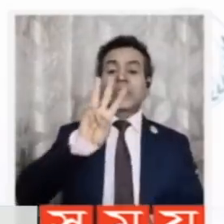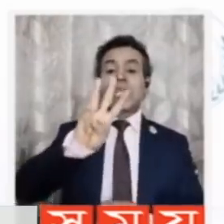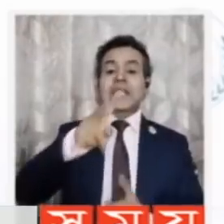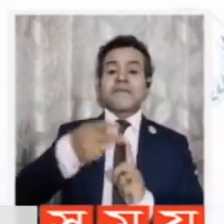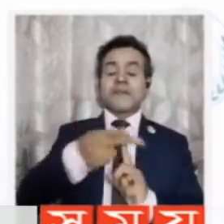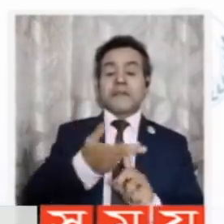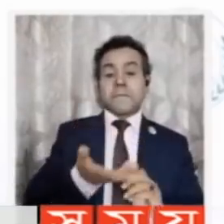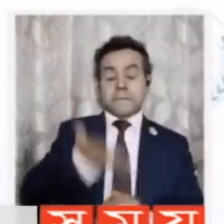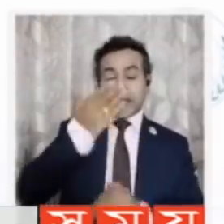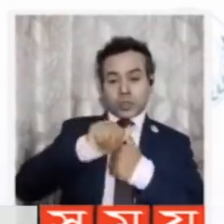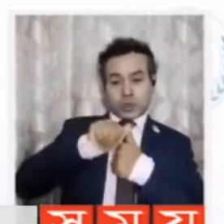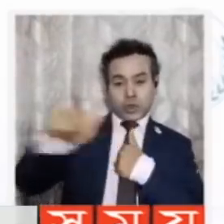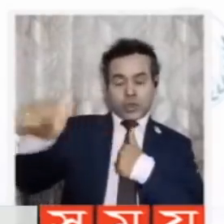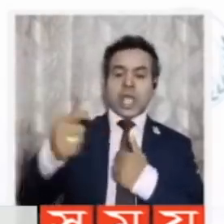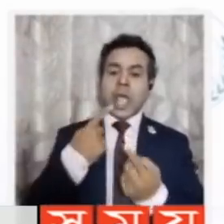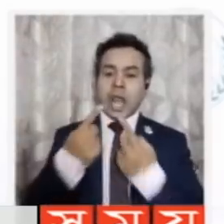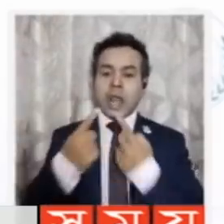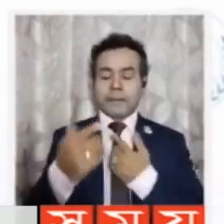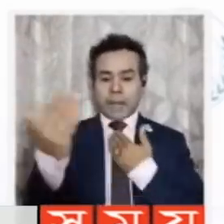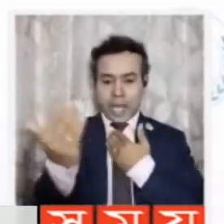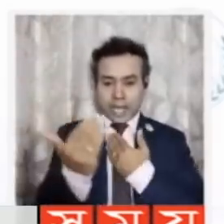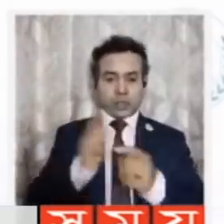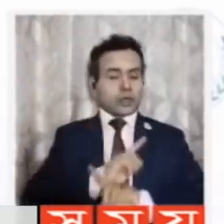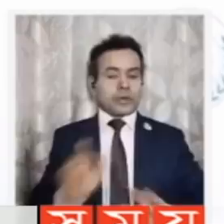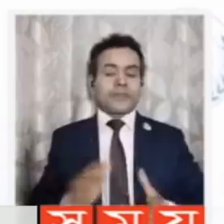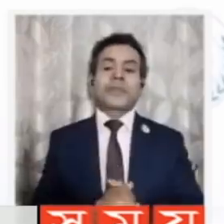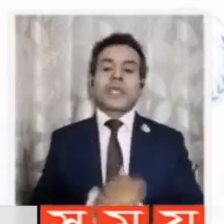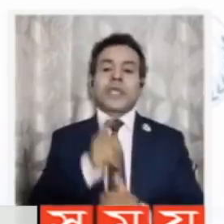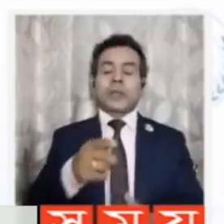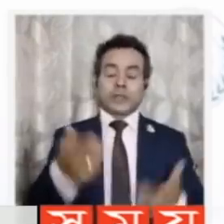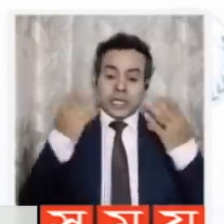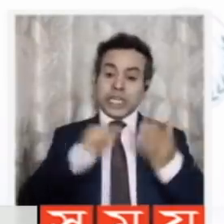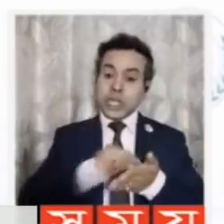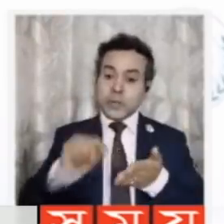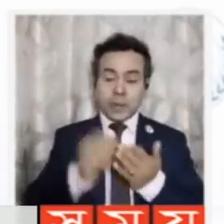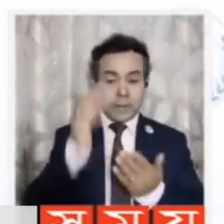আমরা করোনা ভাইরাসকে প্রতিরোধ করতে পারি। সবাই নিয়মগুলো